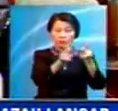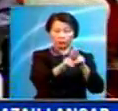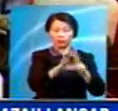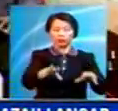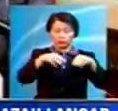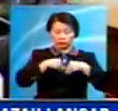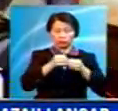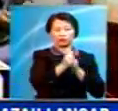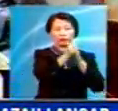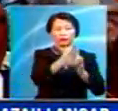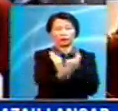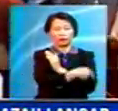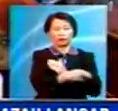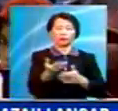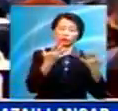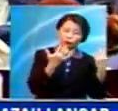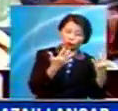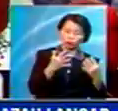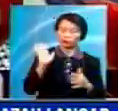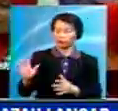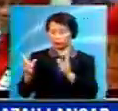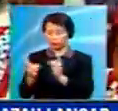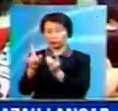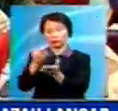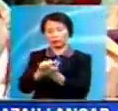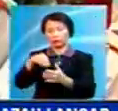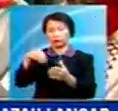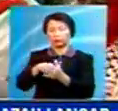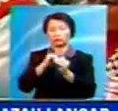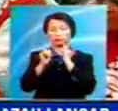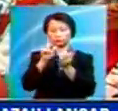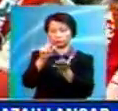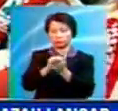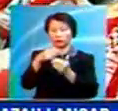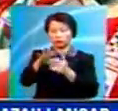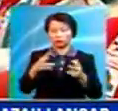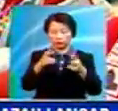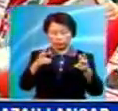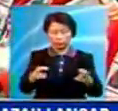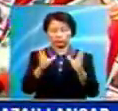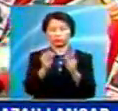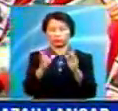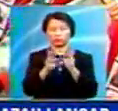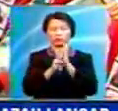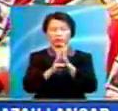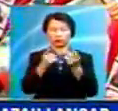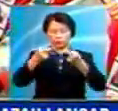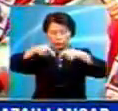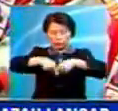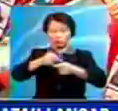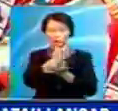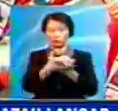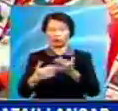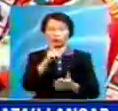kepimpinan negeri masing-masing. Beliau ditemui pemberita dalam satu sidang media selepas merasmikan mesyuarat perwakilan UMNO